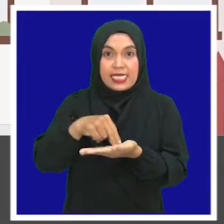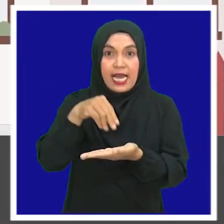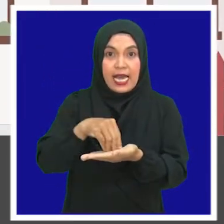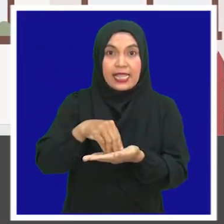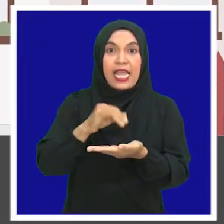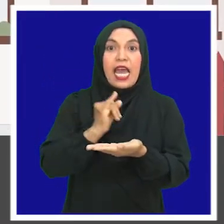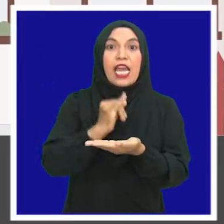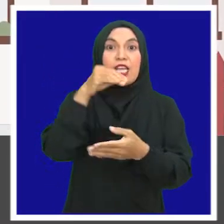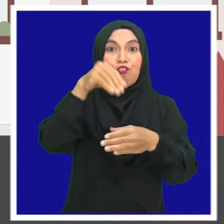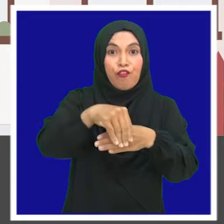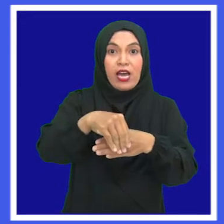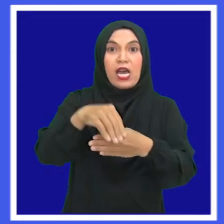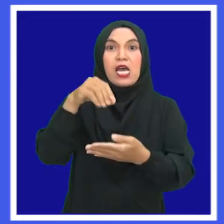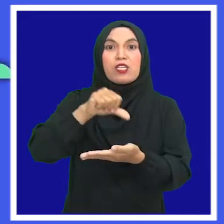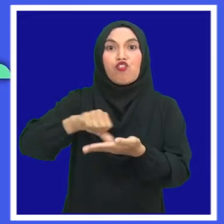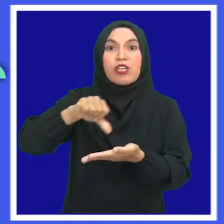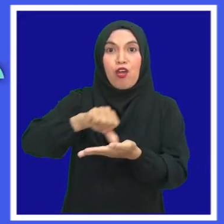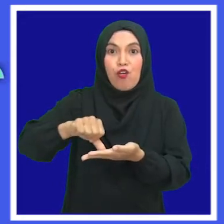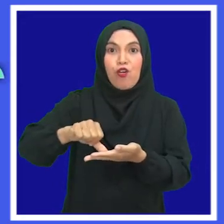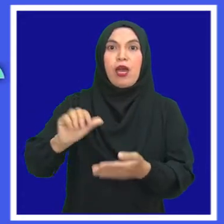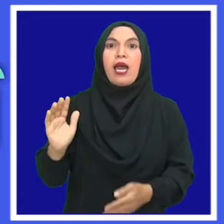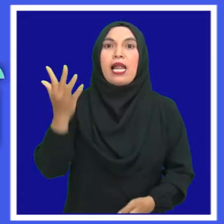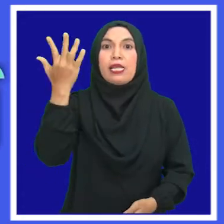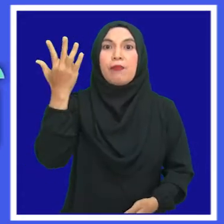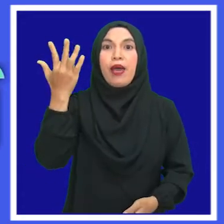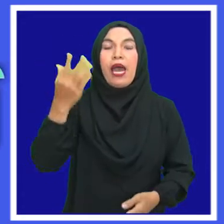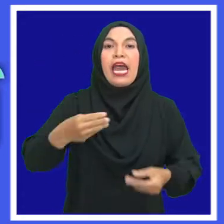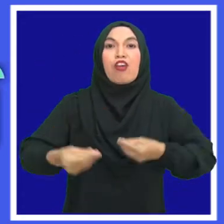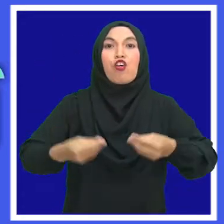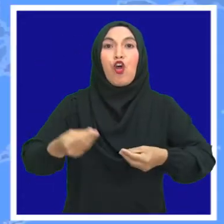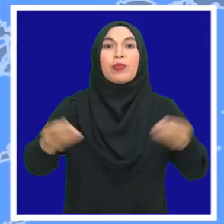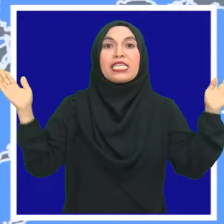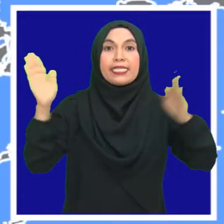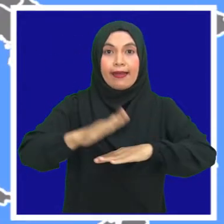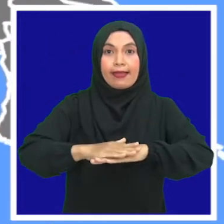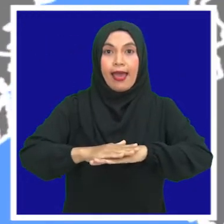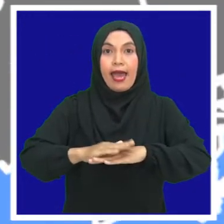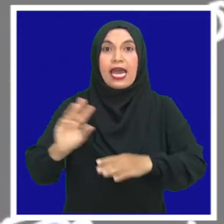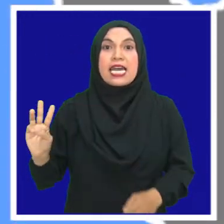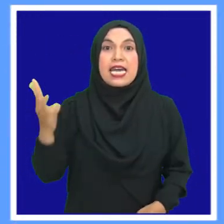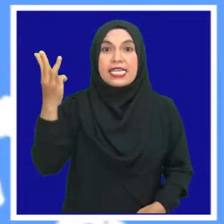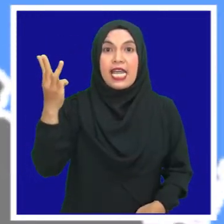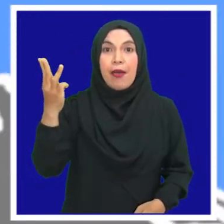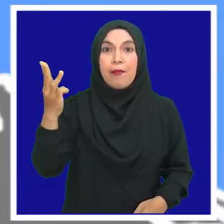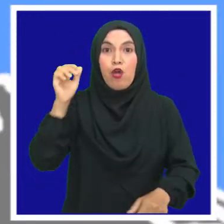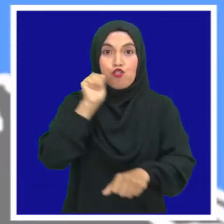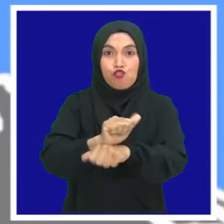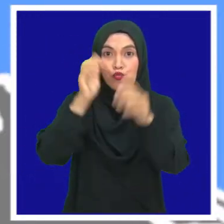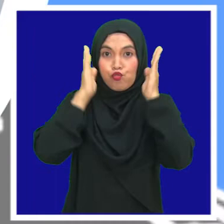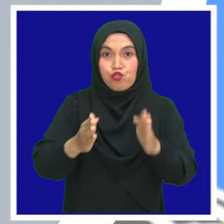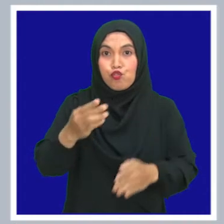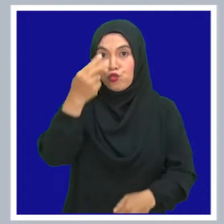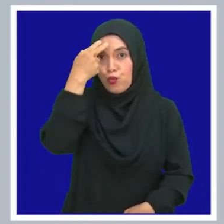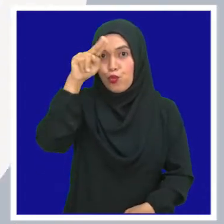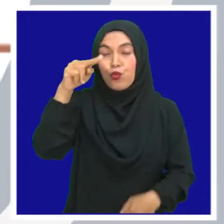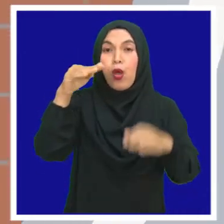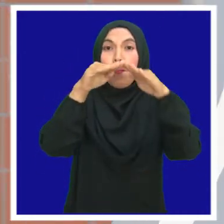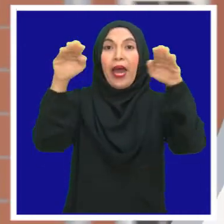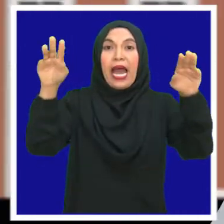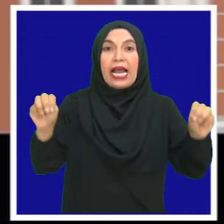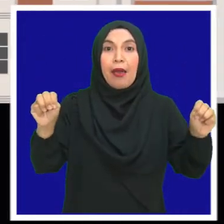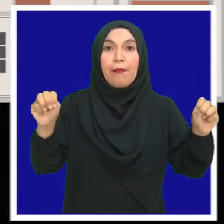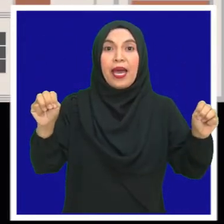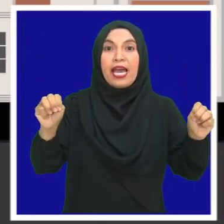sedekah. Yang kelima ekonomi syariah. Dan yang keenam jinayah khusus untuk Mahkamah Syariah